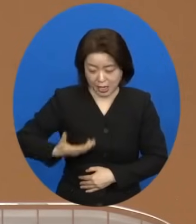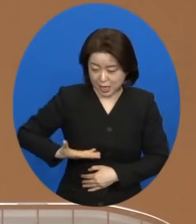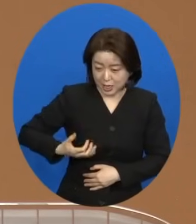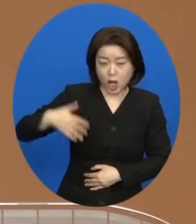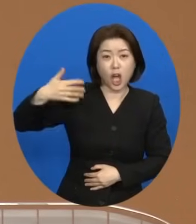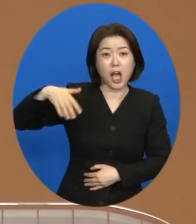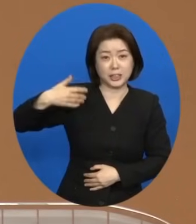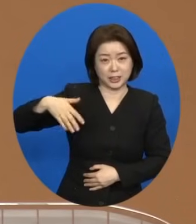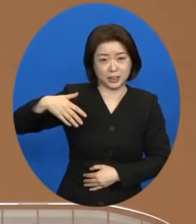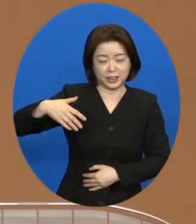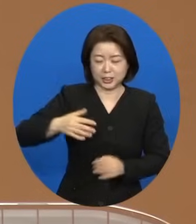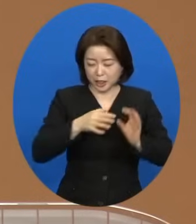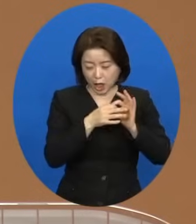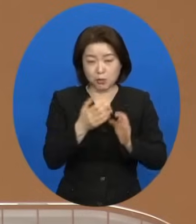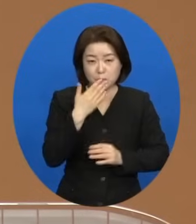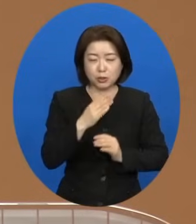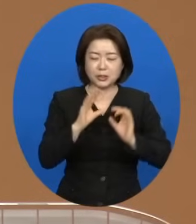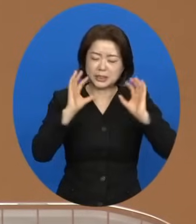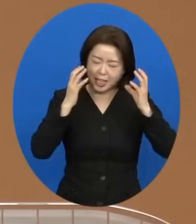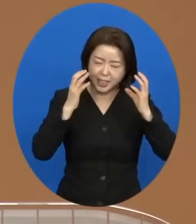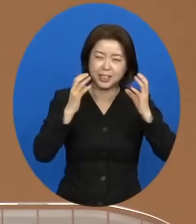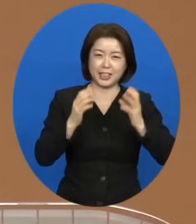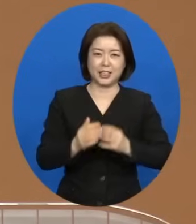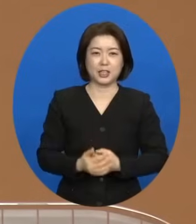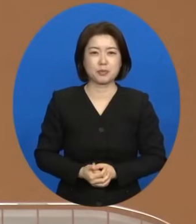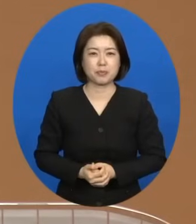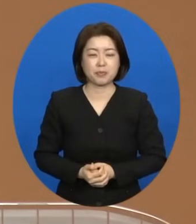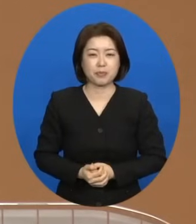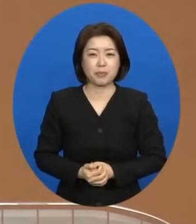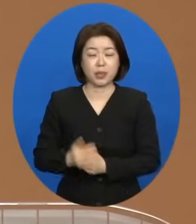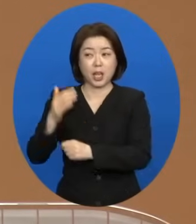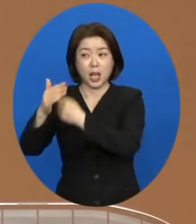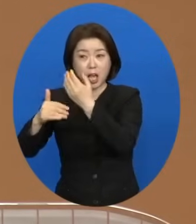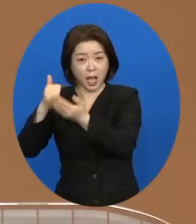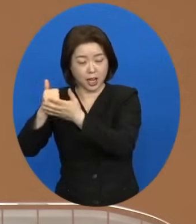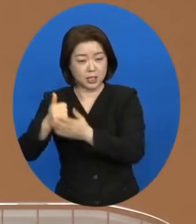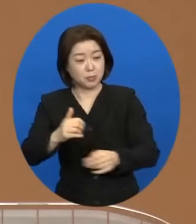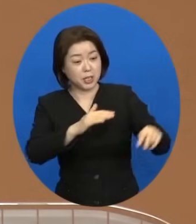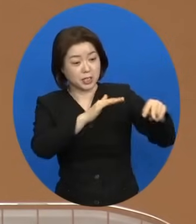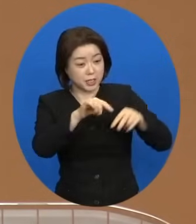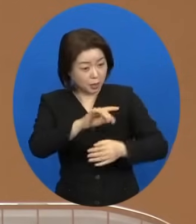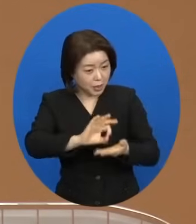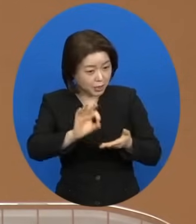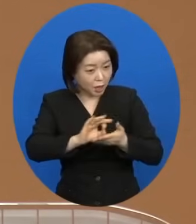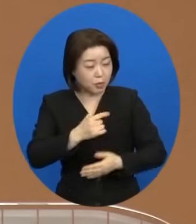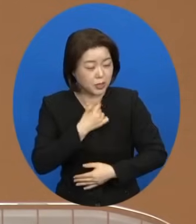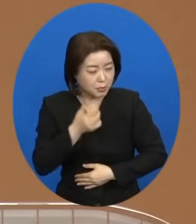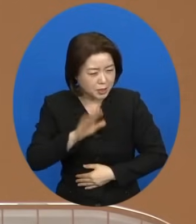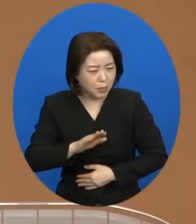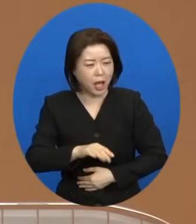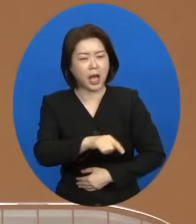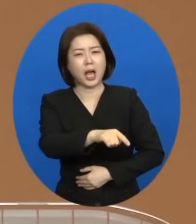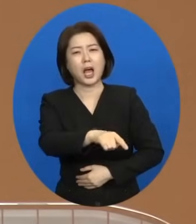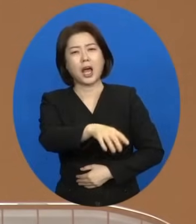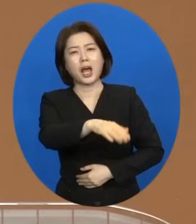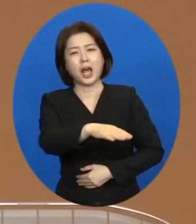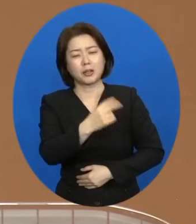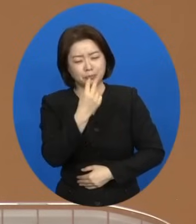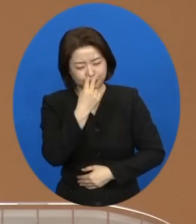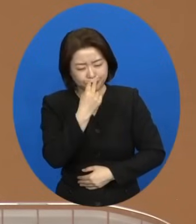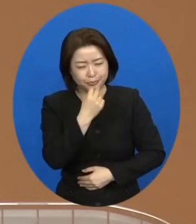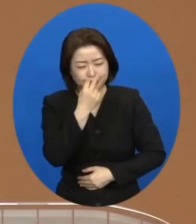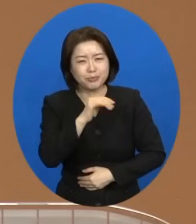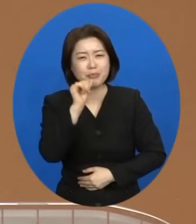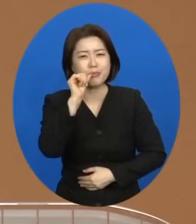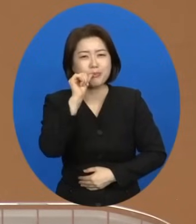악기인 것이죠 하나님이 아무리 사무엘을 쓰시려고 해도 아직 사무엘이 너무 어리기 때문에 실